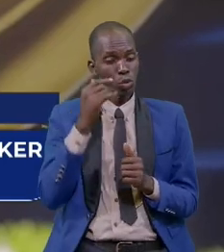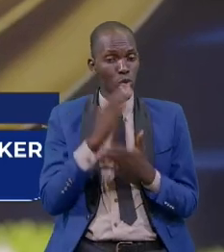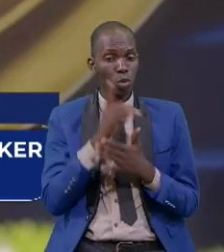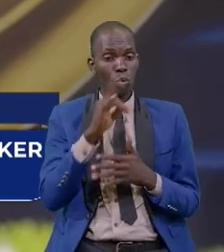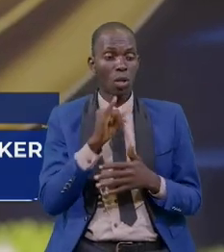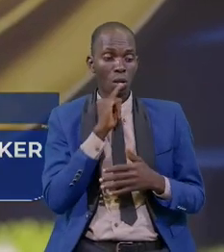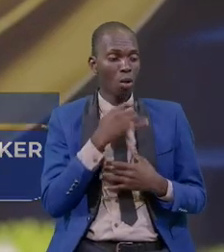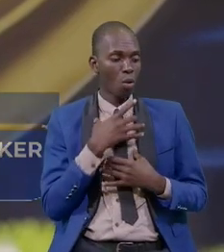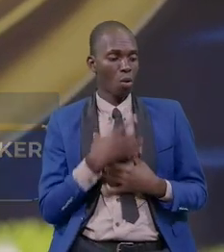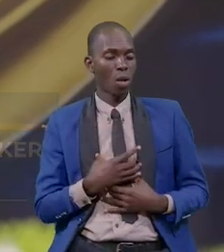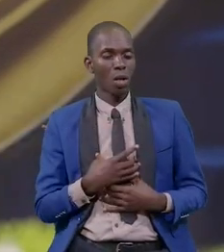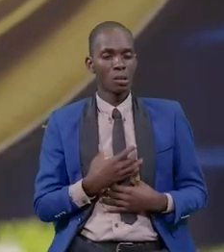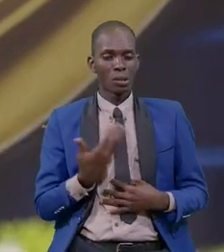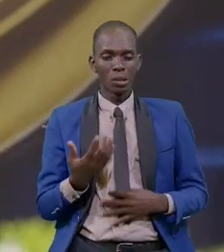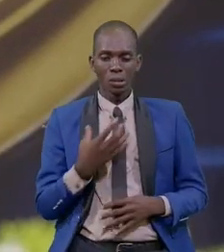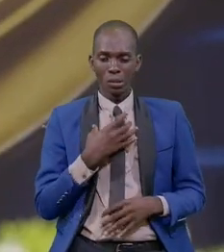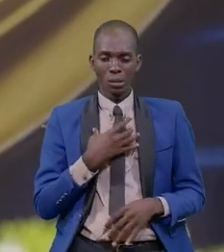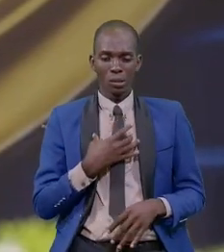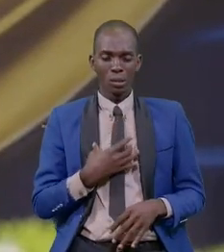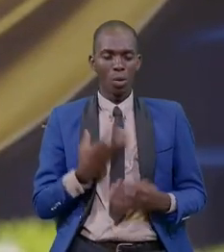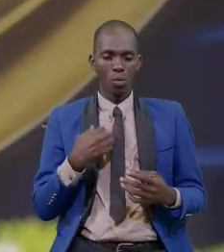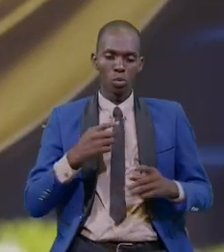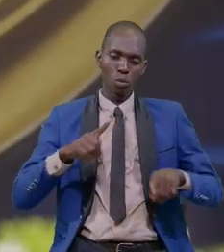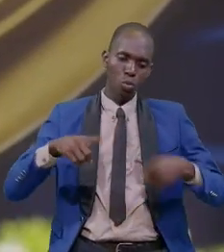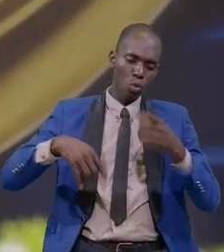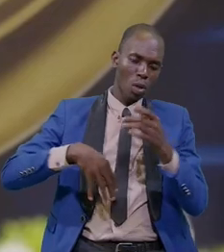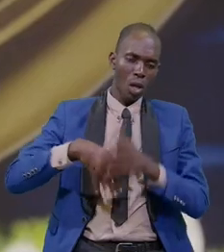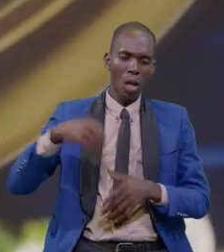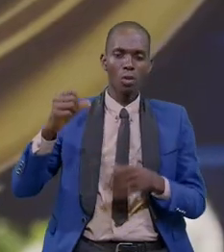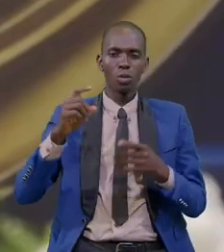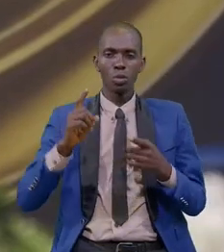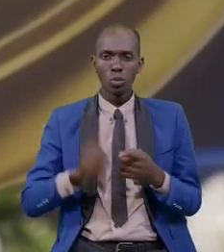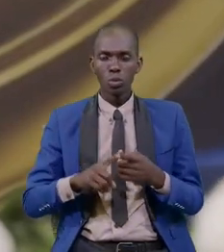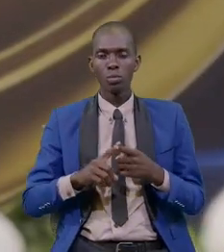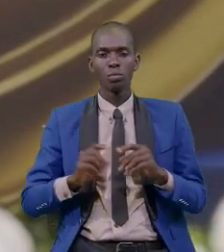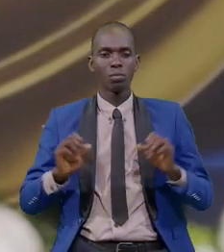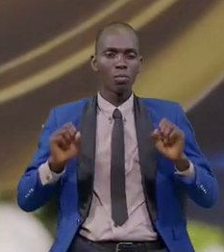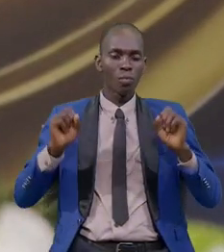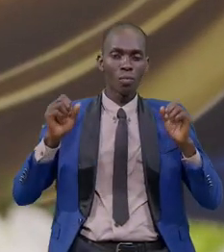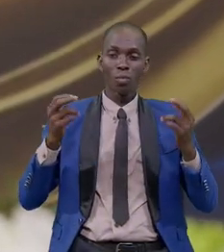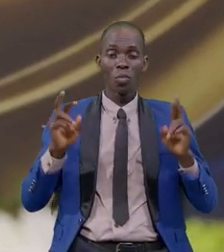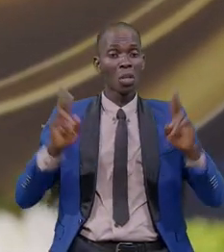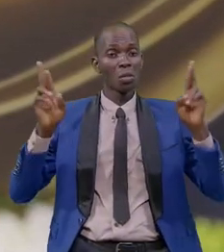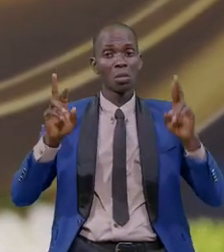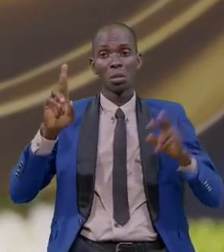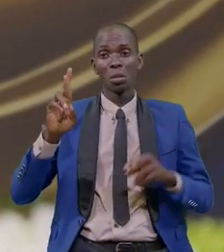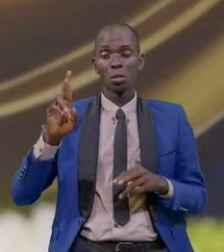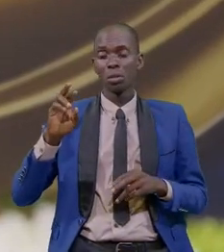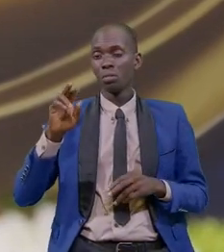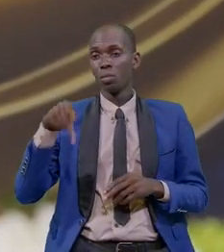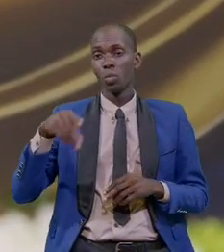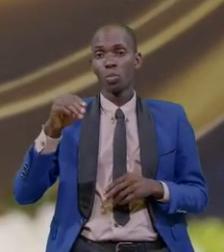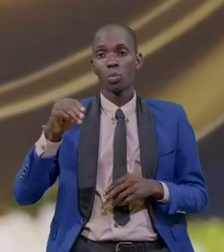veut même aller sortir pour aller protester. Et dit cet homme, si le policier venait pour contrôler